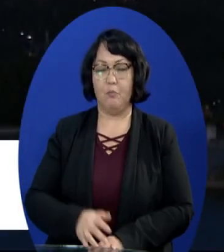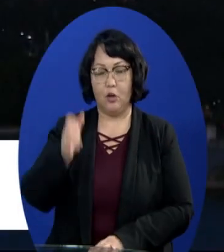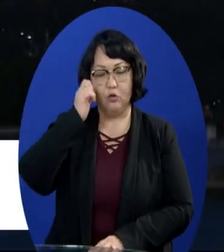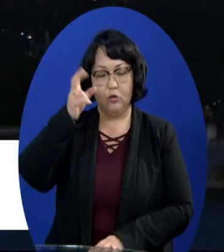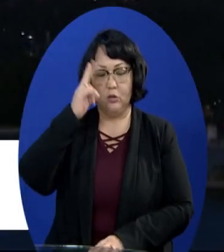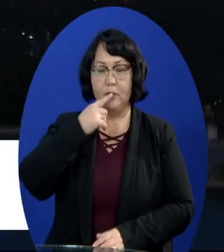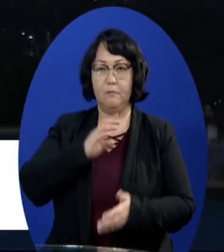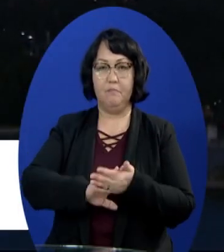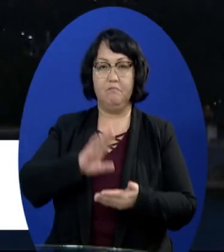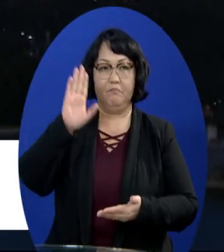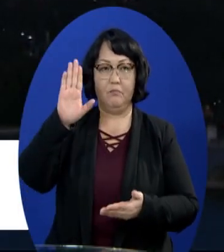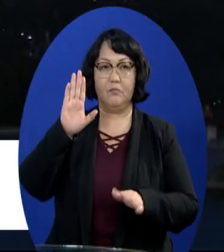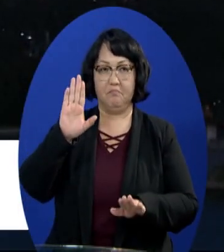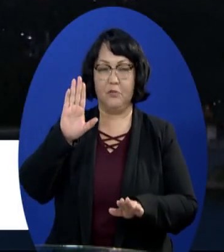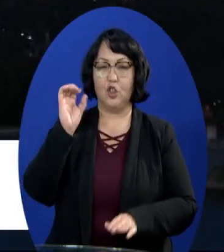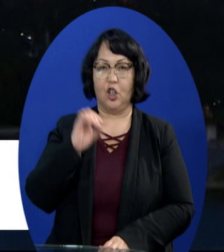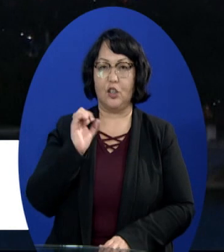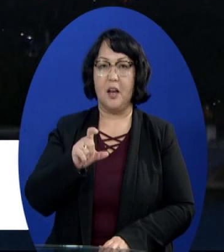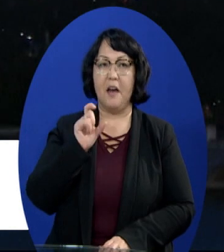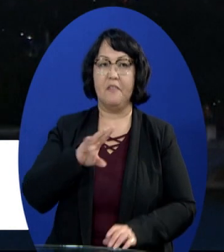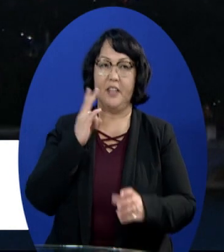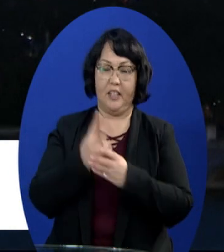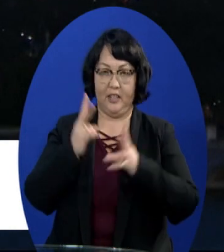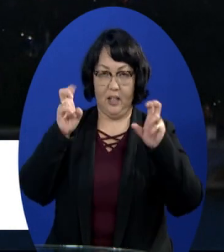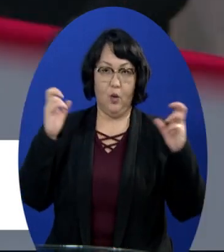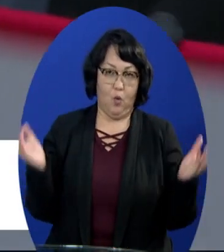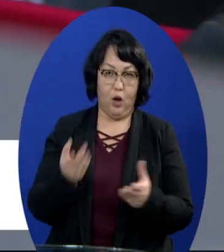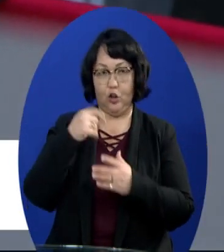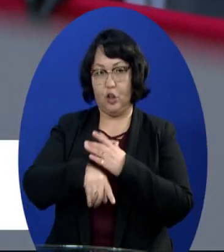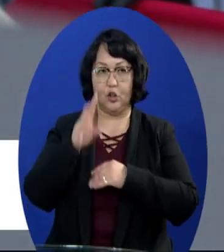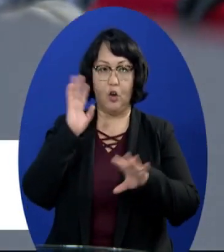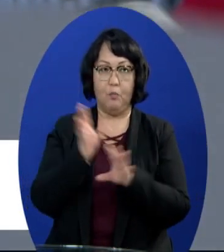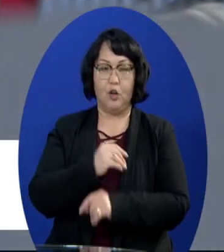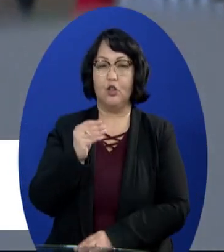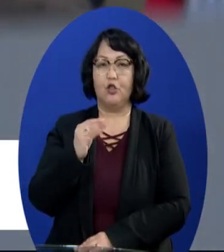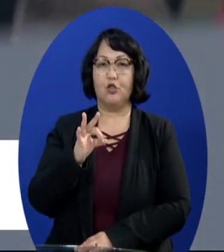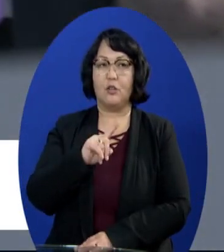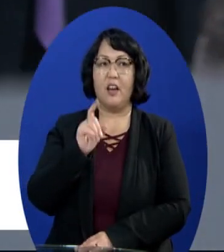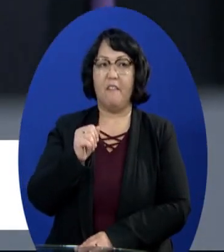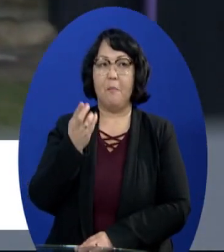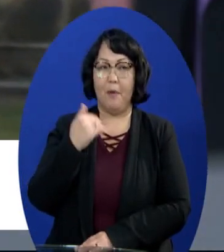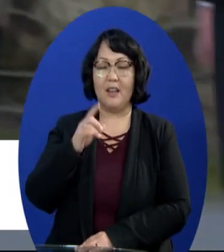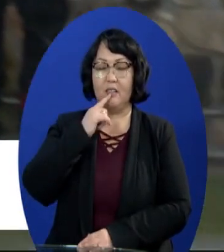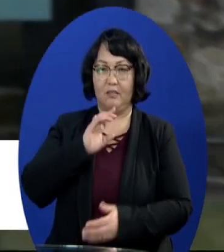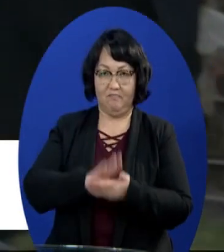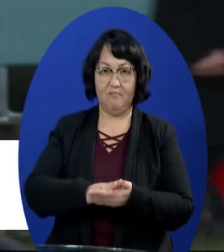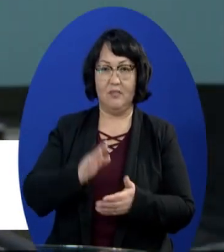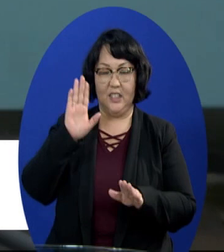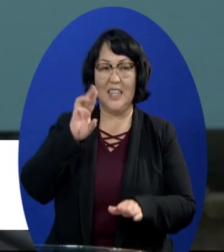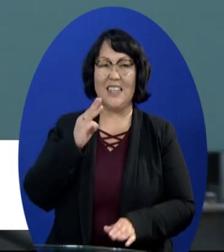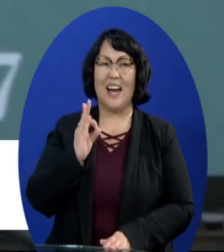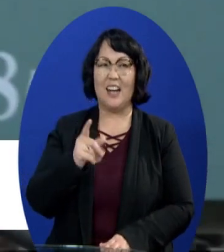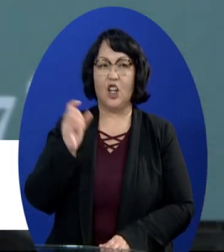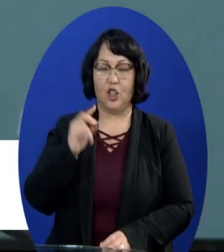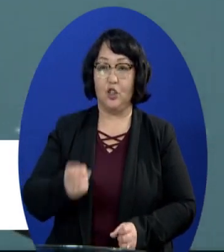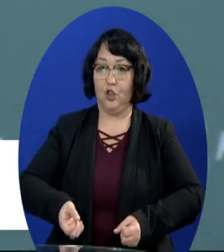Ерөнхийлөгчийн тангараг өргөх ёслолыг энэ жил эвнэгдэл уриатаагаар зохион байгуулж байна. Жой Байден тангараг өргөснөхөө дараа Вашингтон ДС хотын